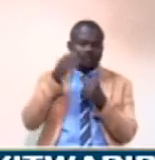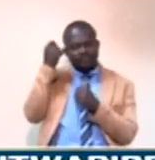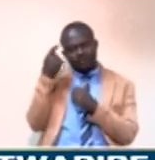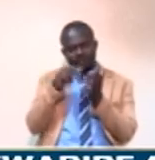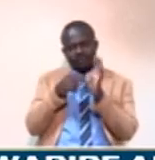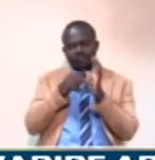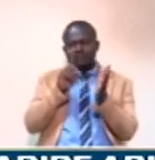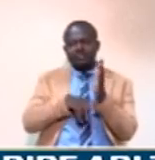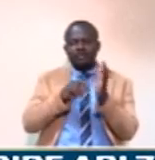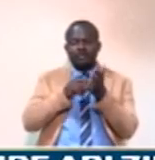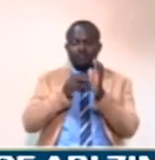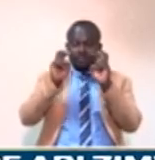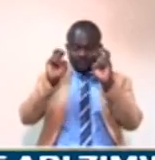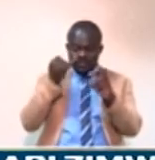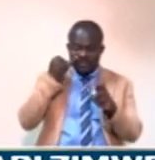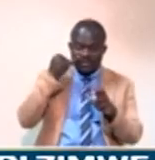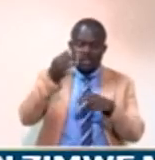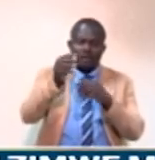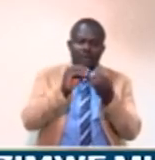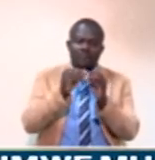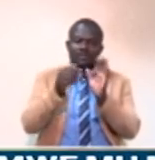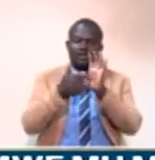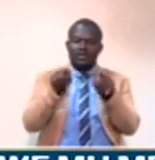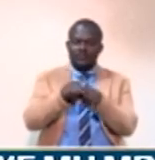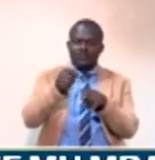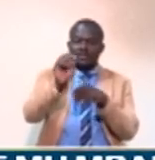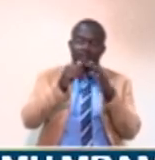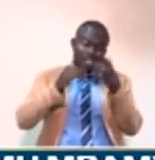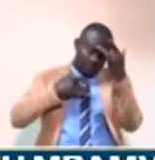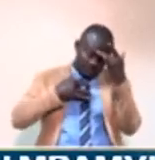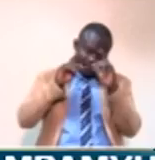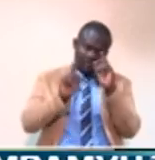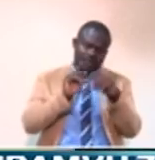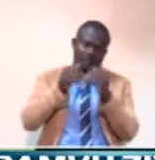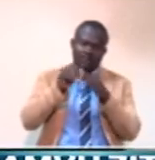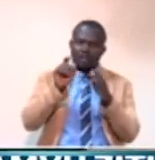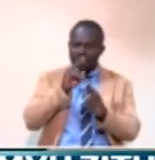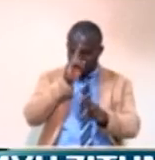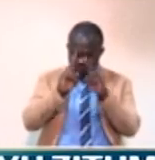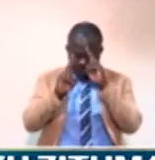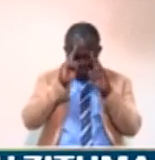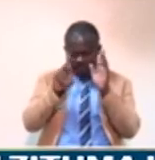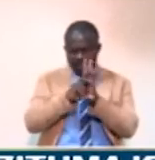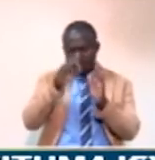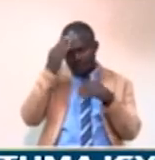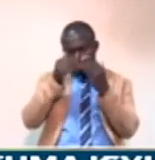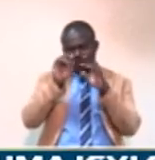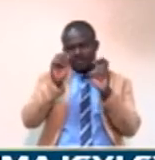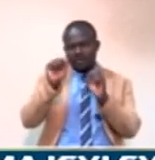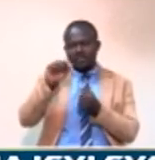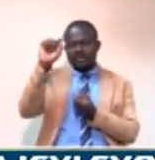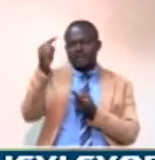yuko niba iramibare igaragara kuri ya y'ubwandu abantu bakwiye kubahiriza ziriya ngamba kugira ngo